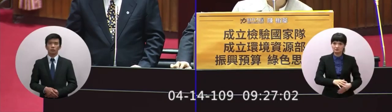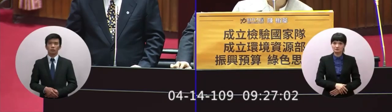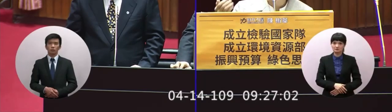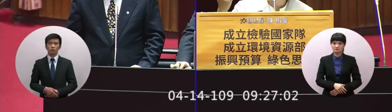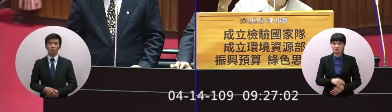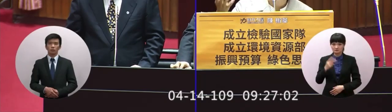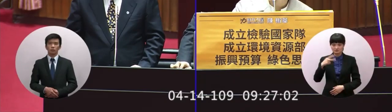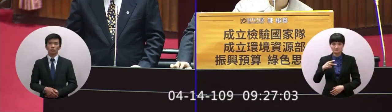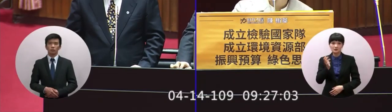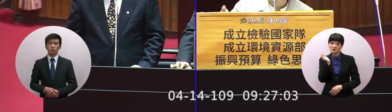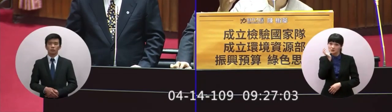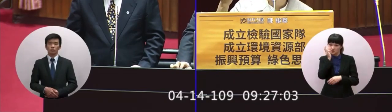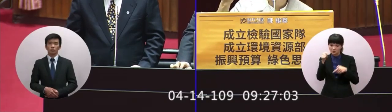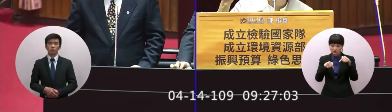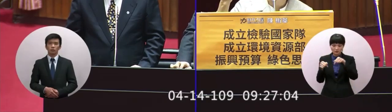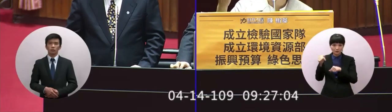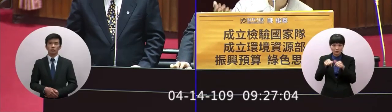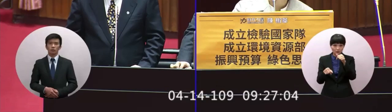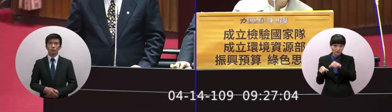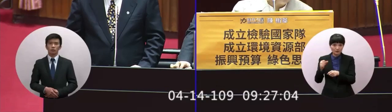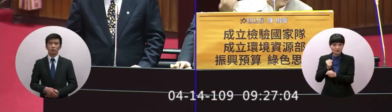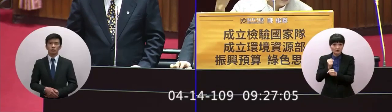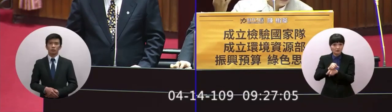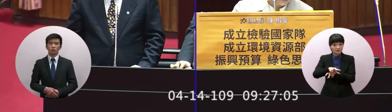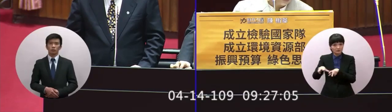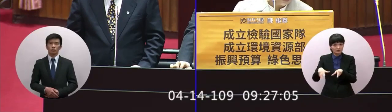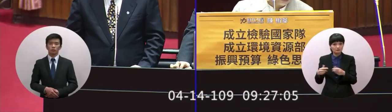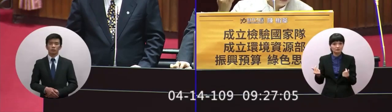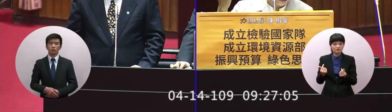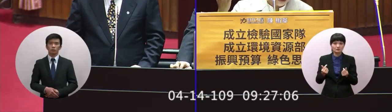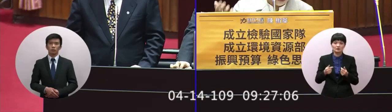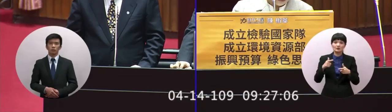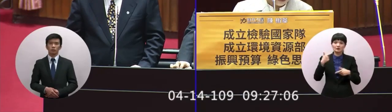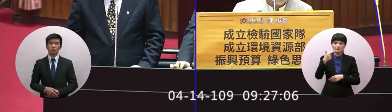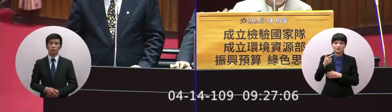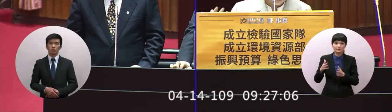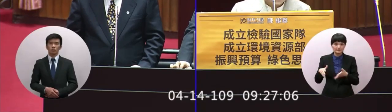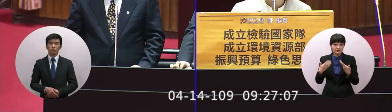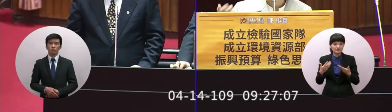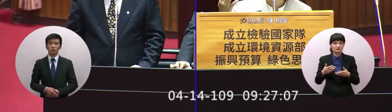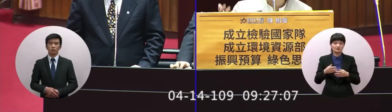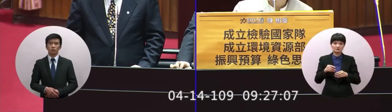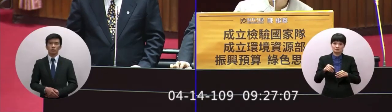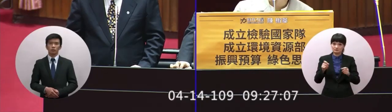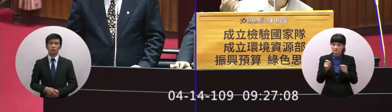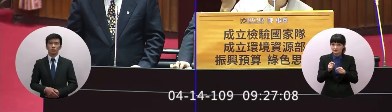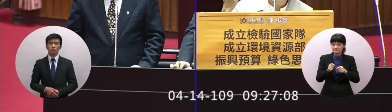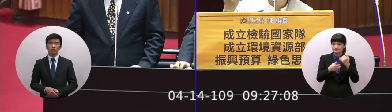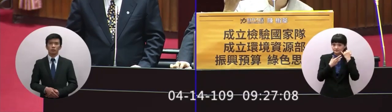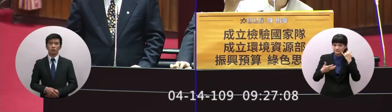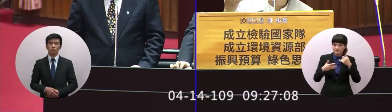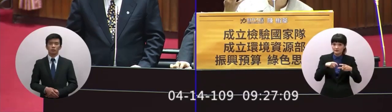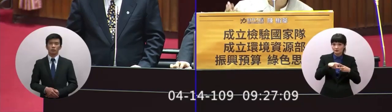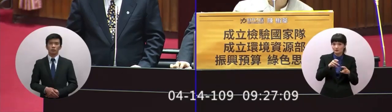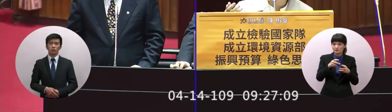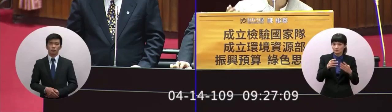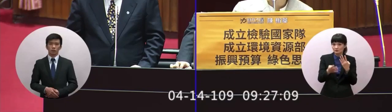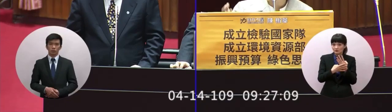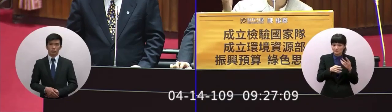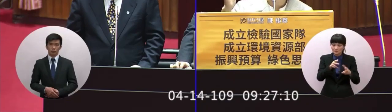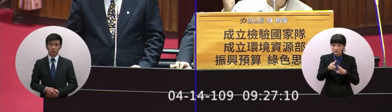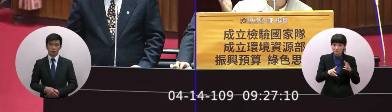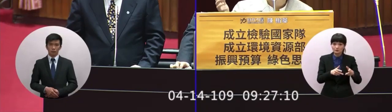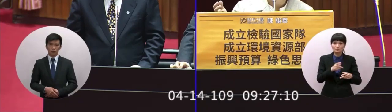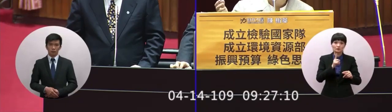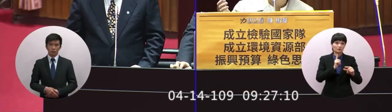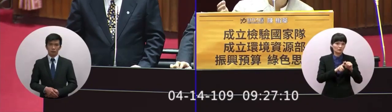业，包括在临海工业区、林园工业区、六轻离岛工业区，还有加上中钢、